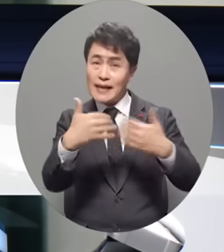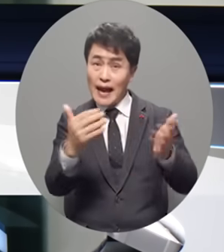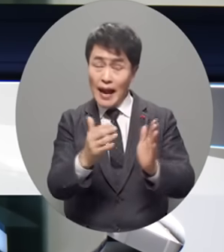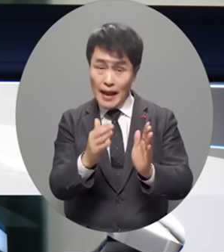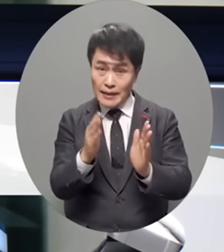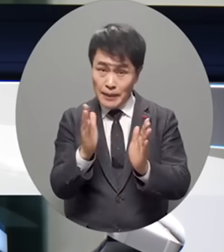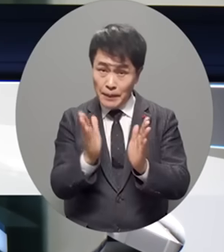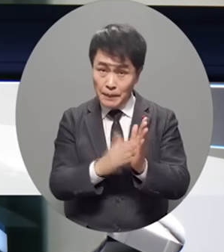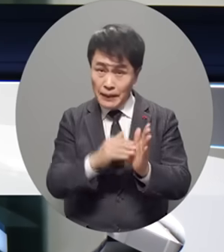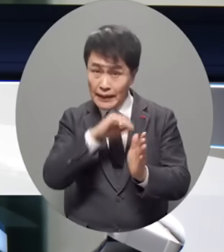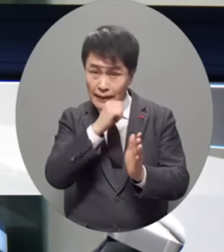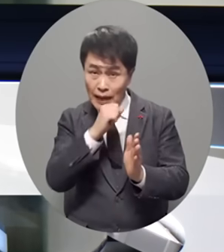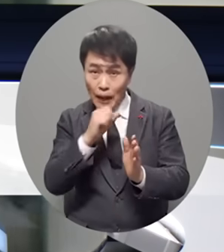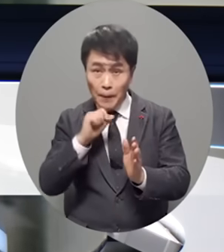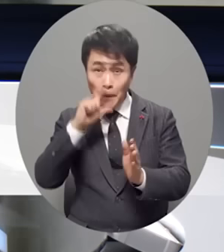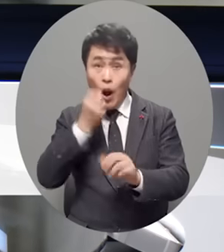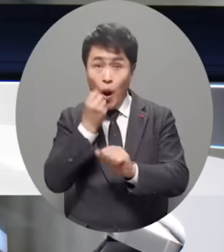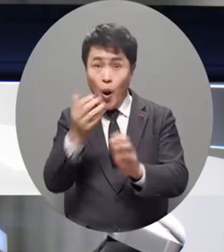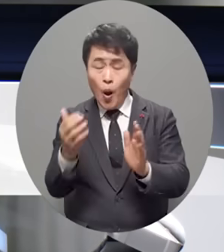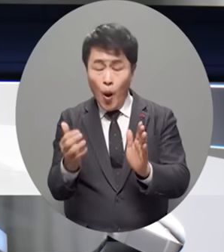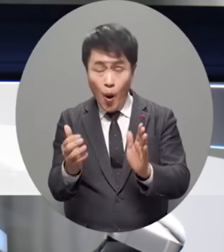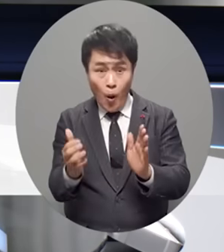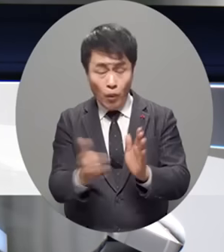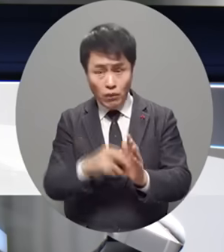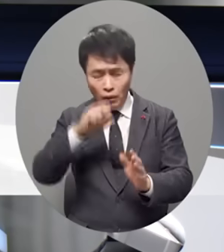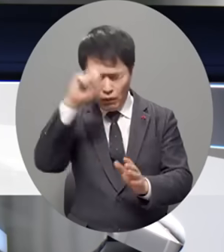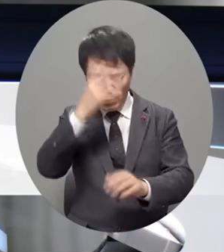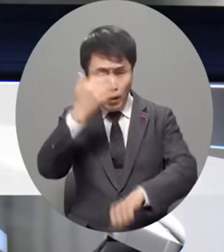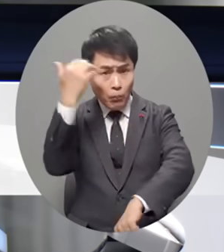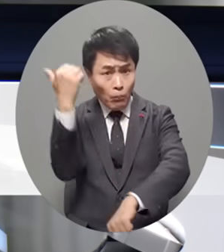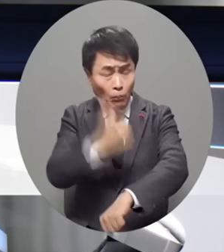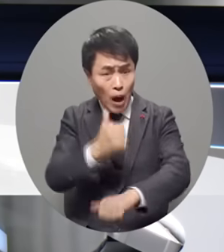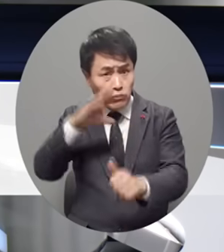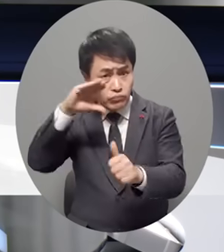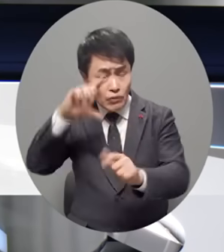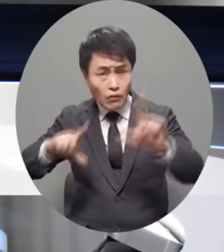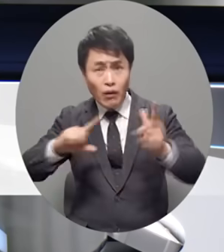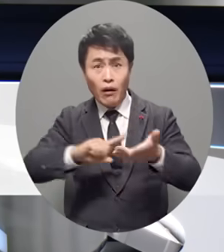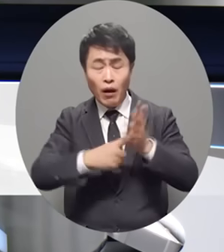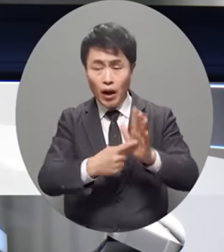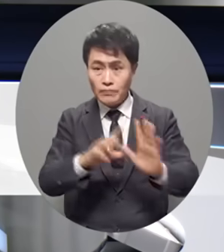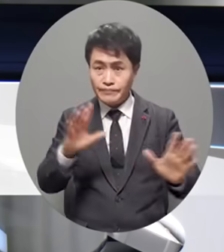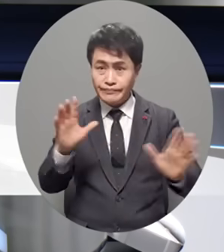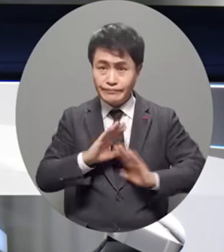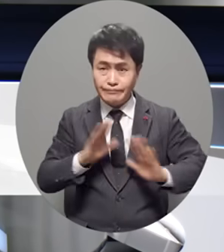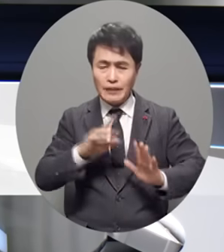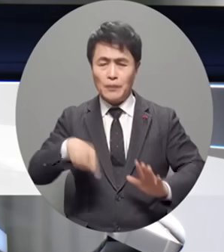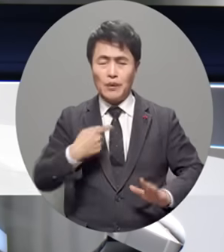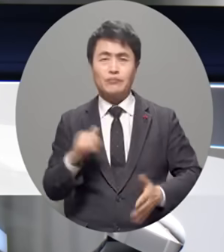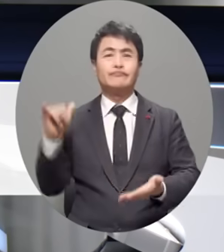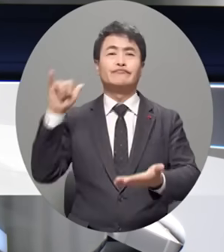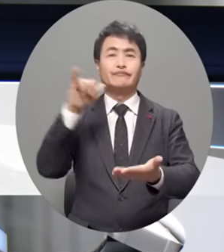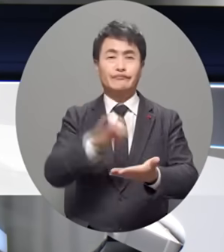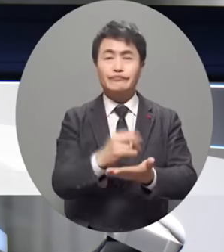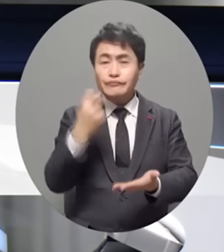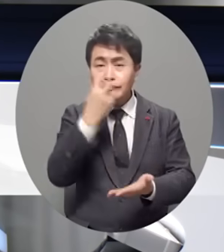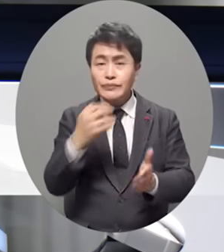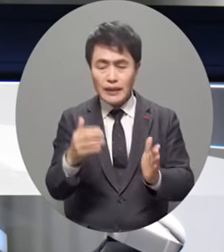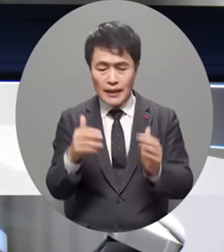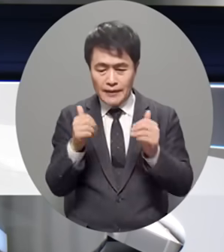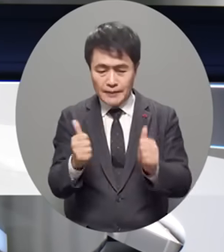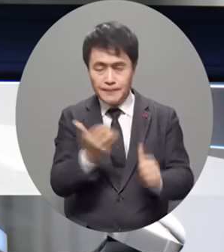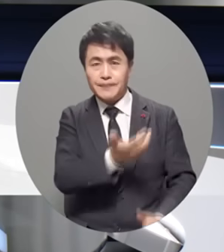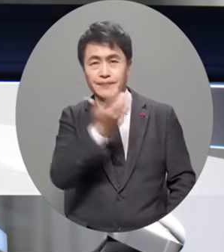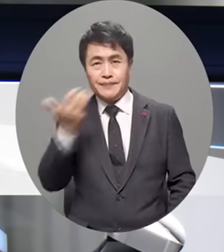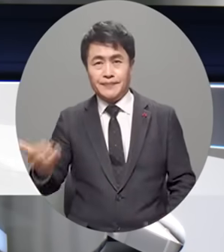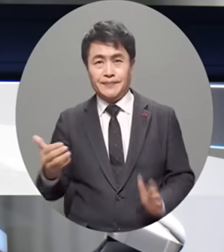투약하는 모습을 생중계해서 논란이 됐었는데요. 이후 전 씨는 자진 귀국을 해서 수사를 받았고 재판에